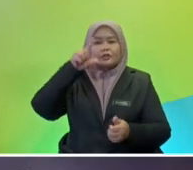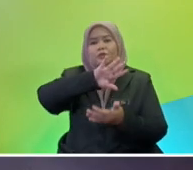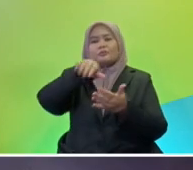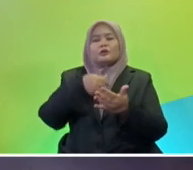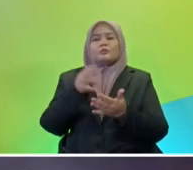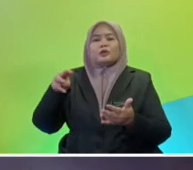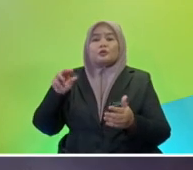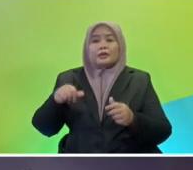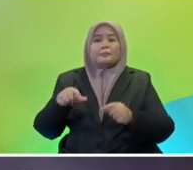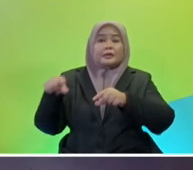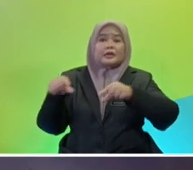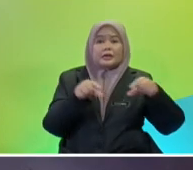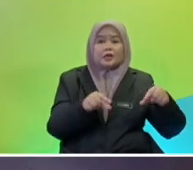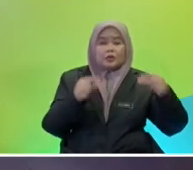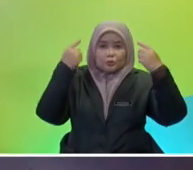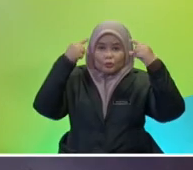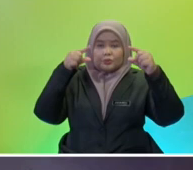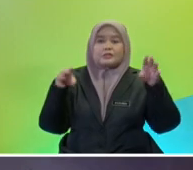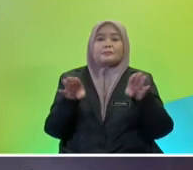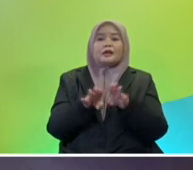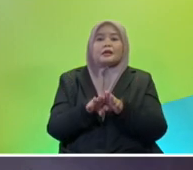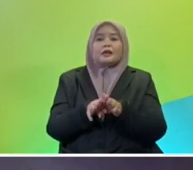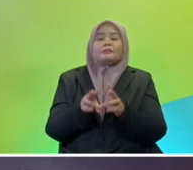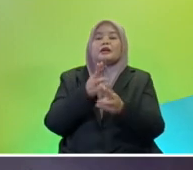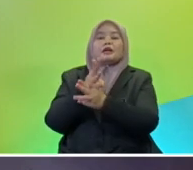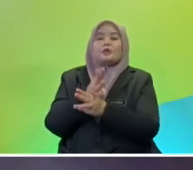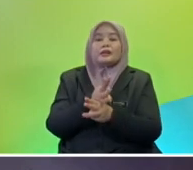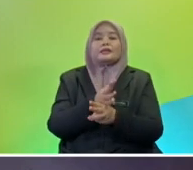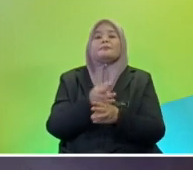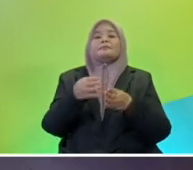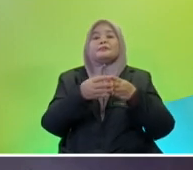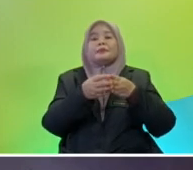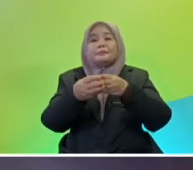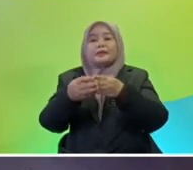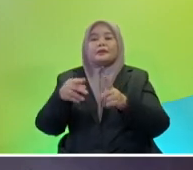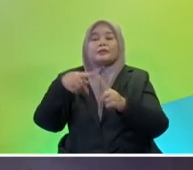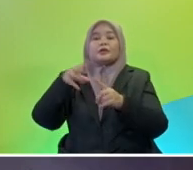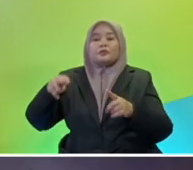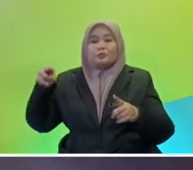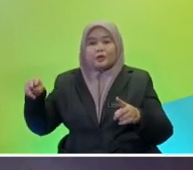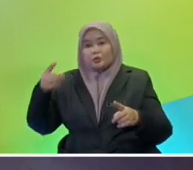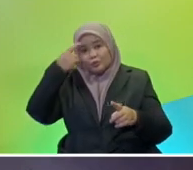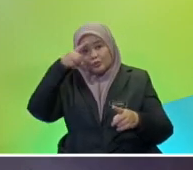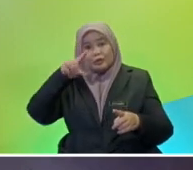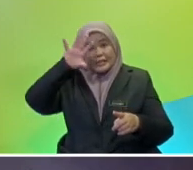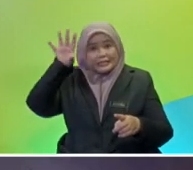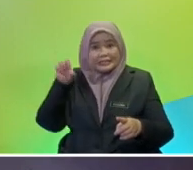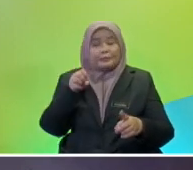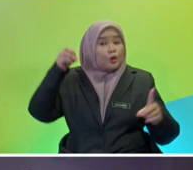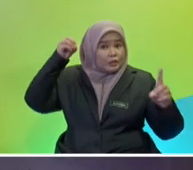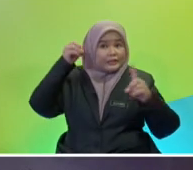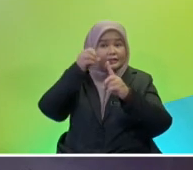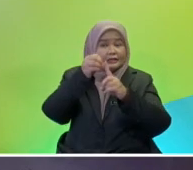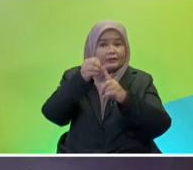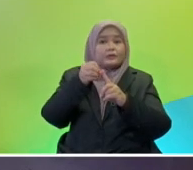murid boleh bergerak guru adalah sebagai pengawal dan pe mbimbing ataupun mentok kepada murid-murid untuk mencapai objektif